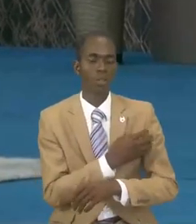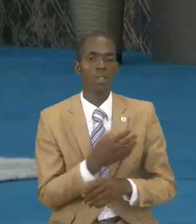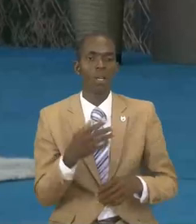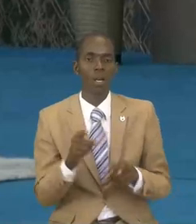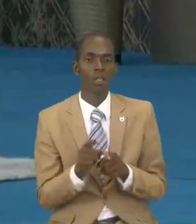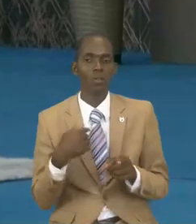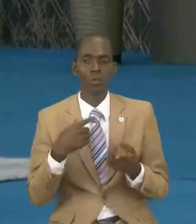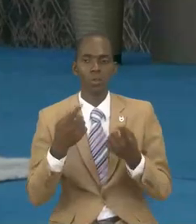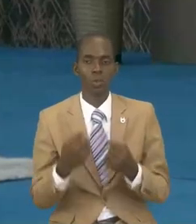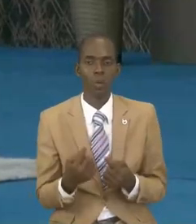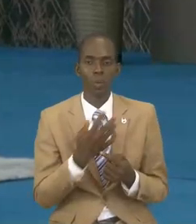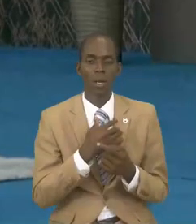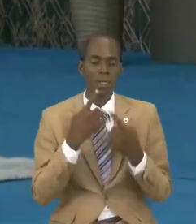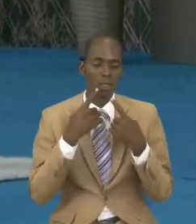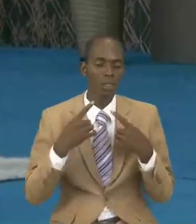et